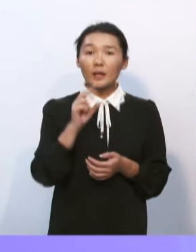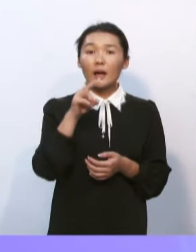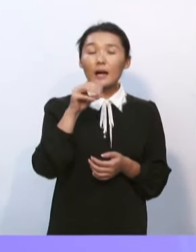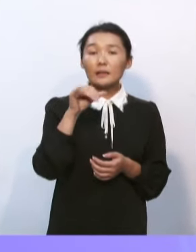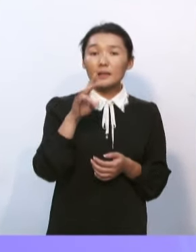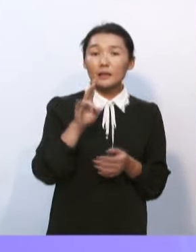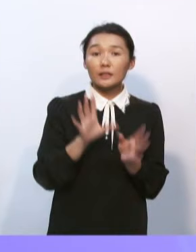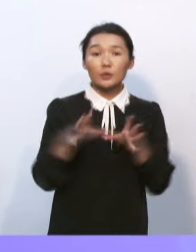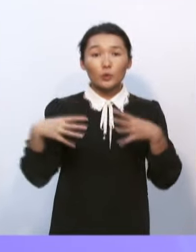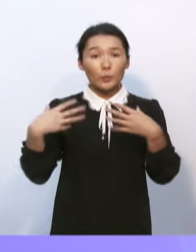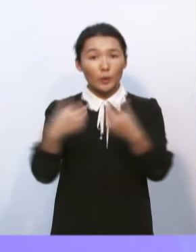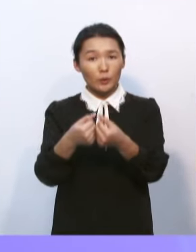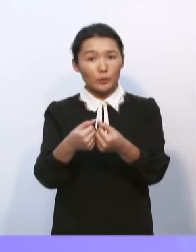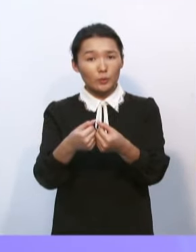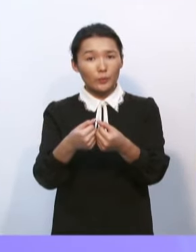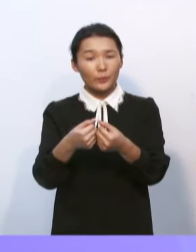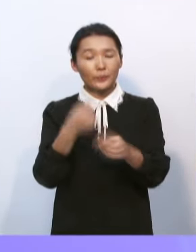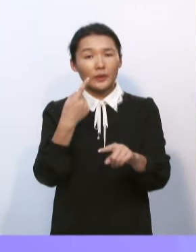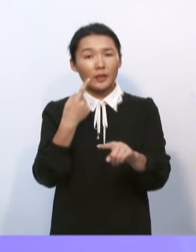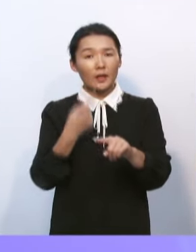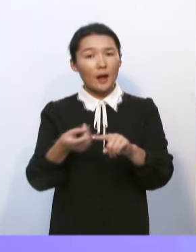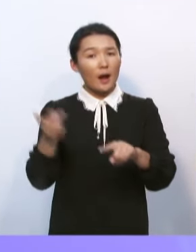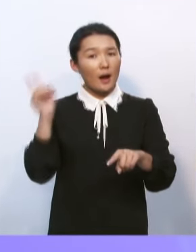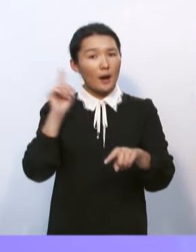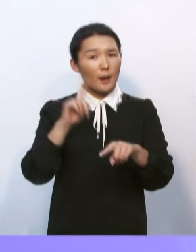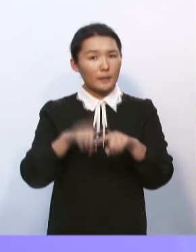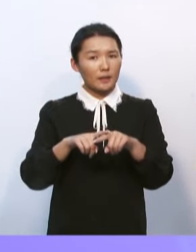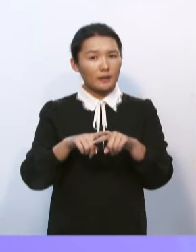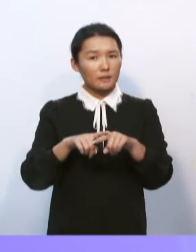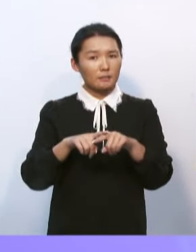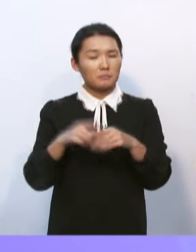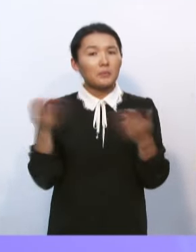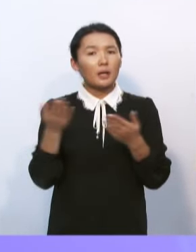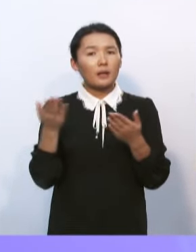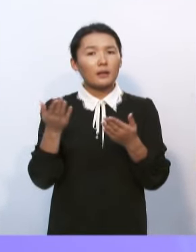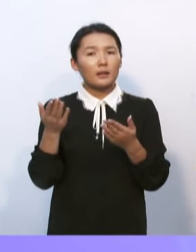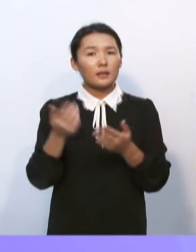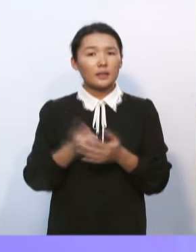Актандын үй-бүлөсү абдан кандай экен?